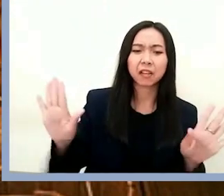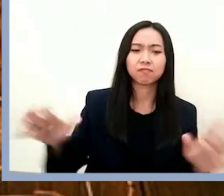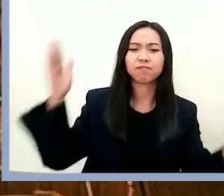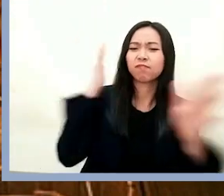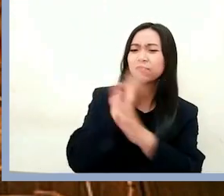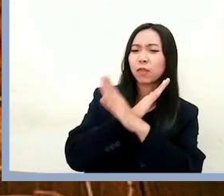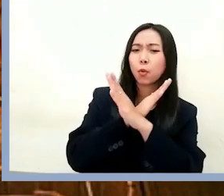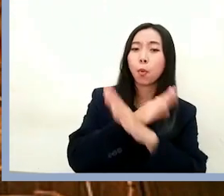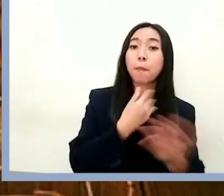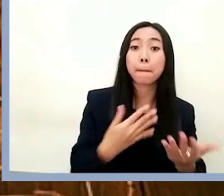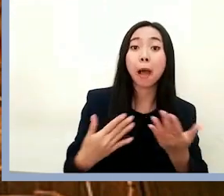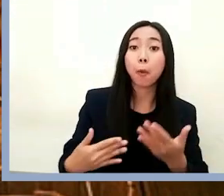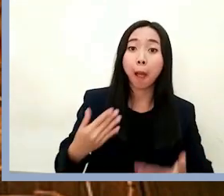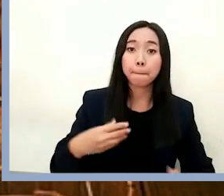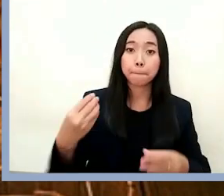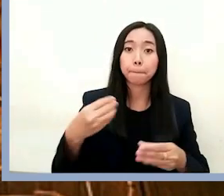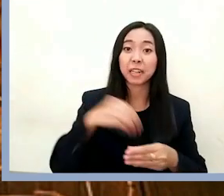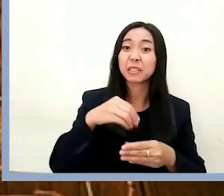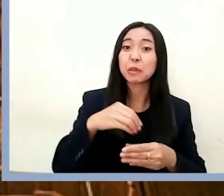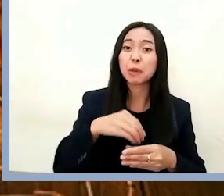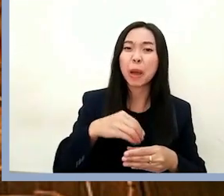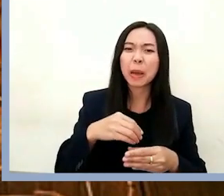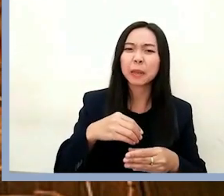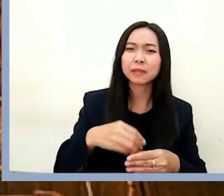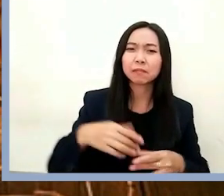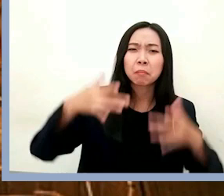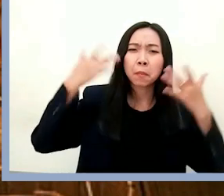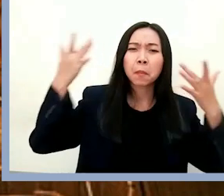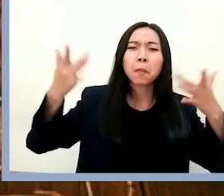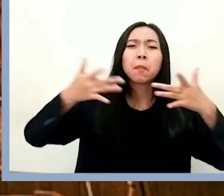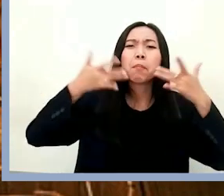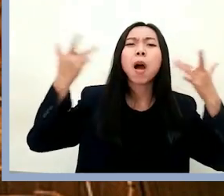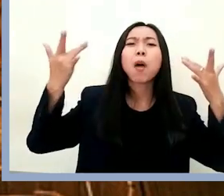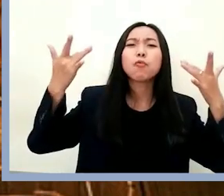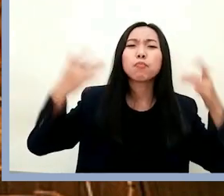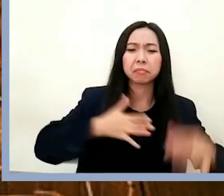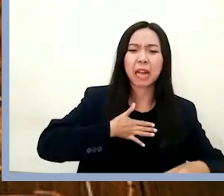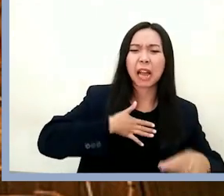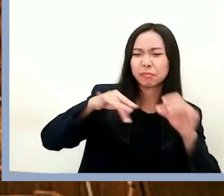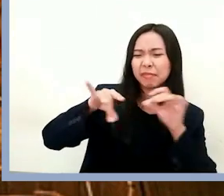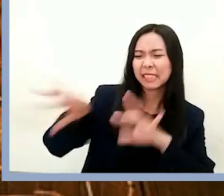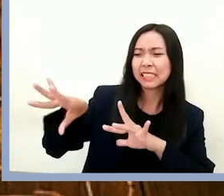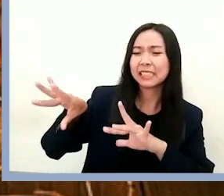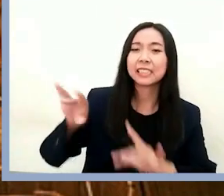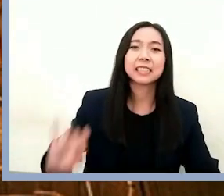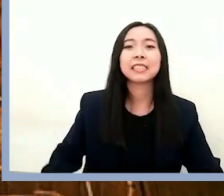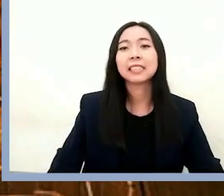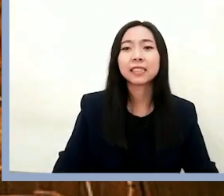sungguh sebab baunya adalah kejijikan bagiku